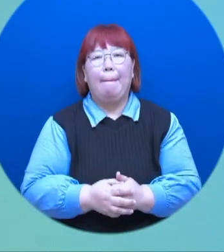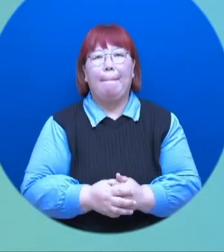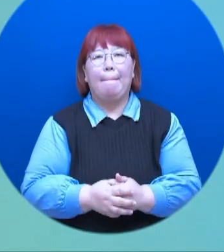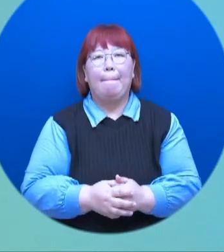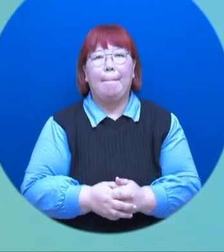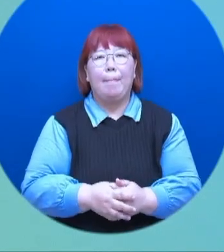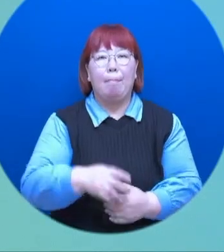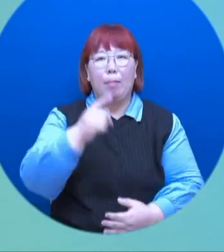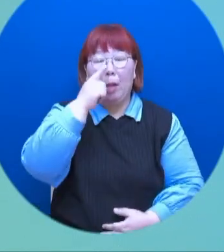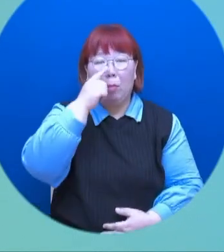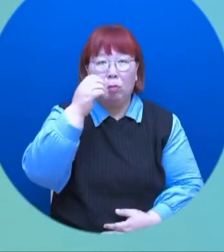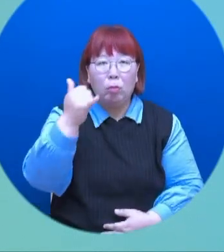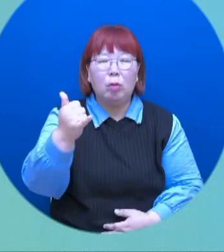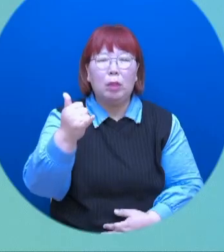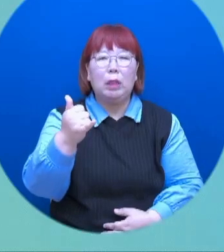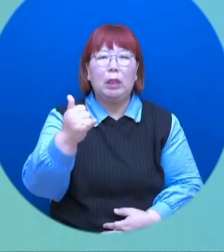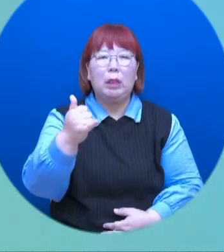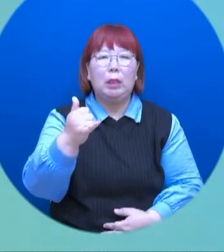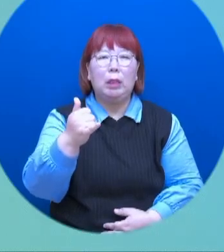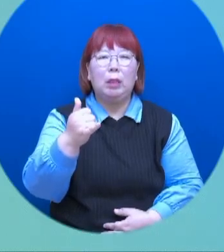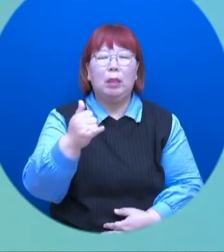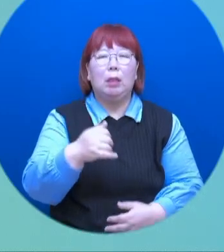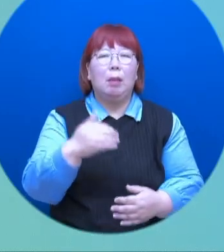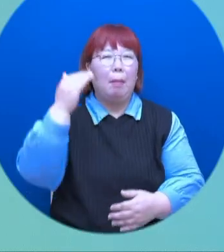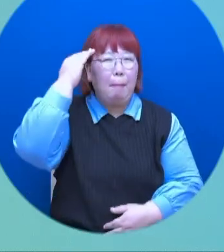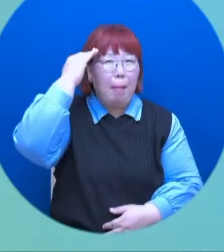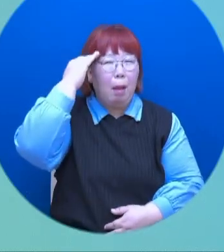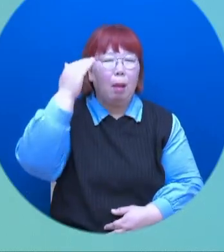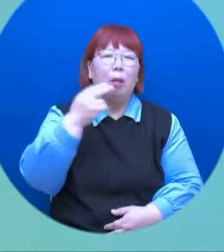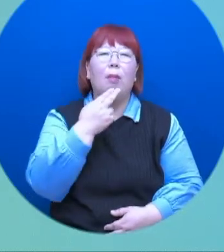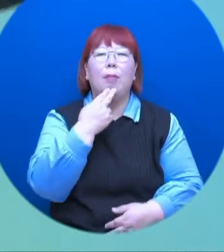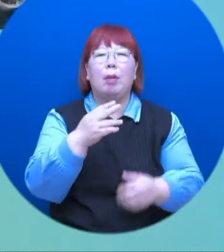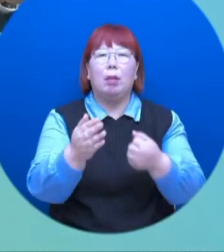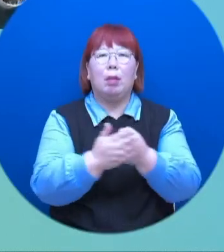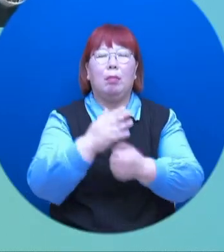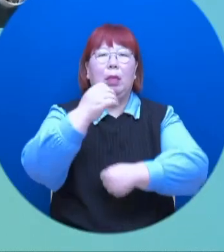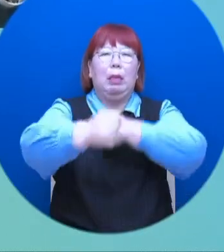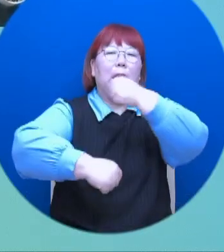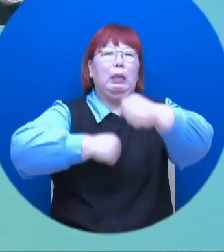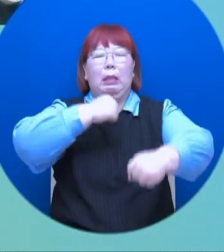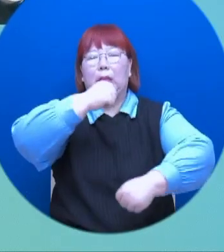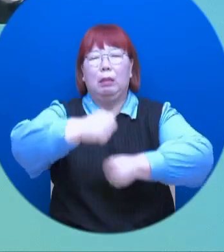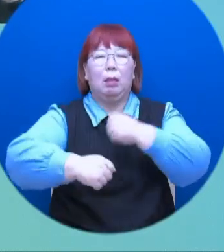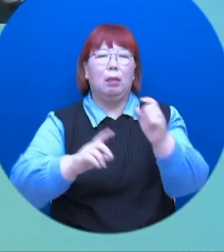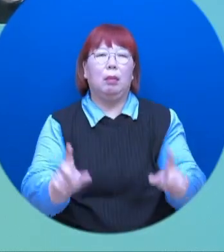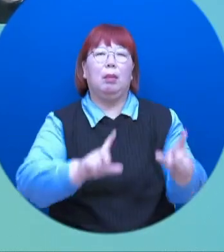아버지 엄마 간섭 없으니까 자유를 얻었다고 자기 마음대로 살았어요.